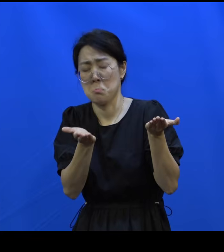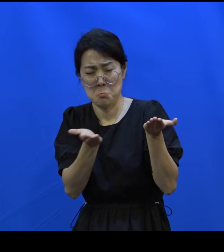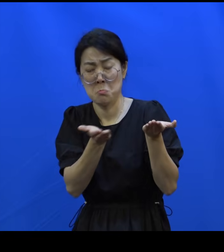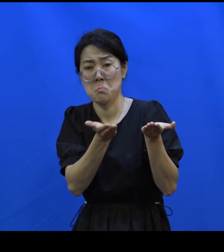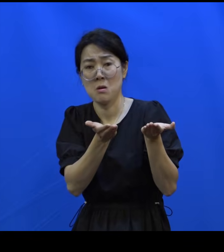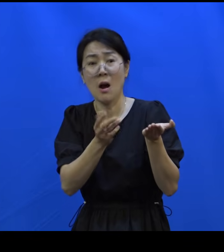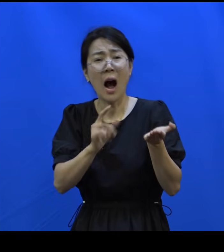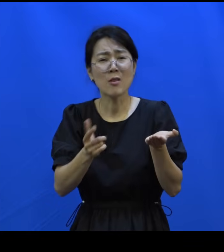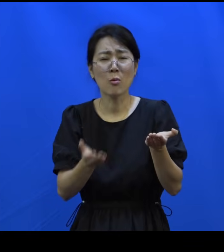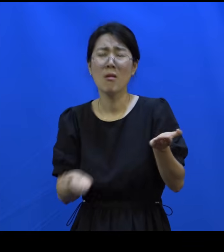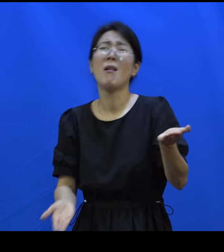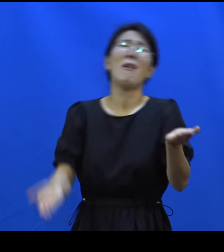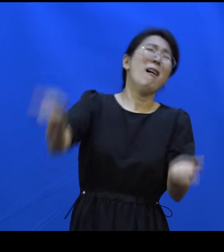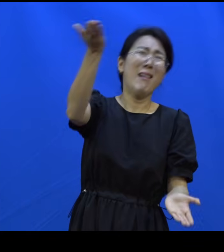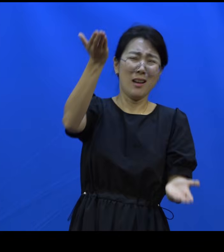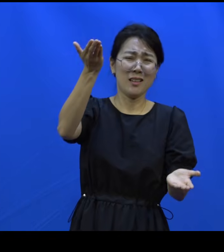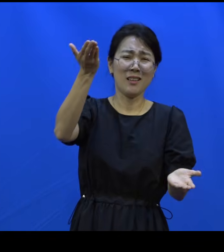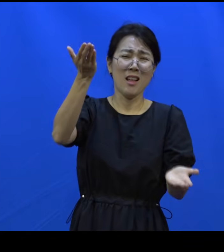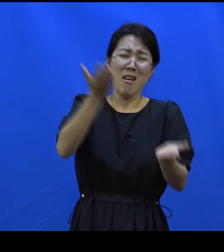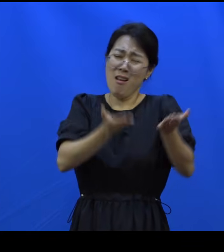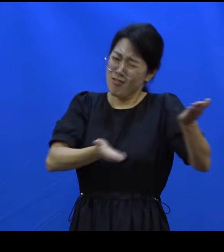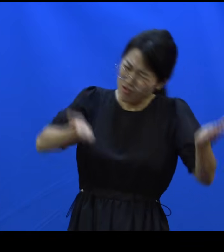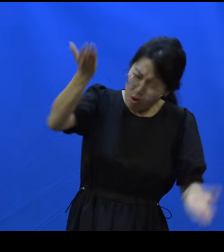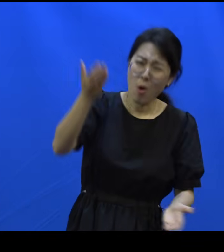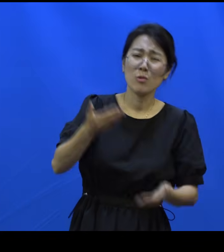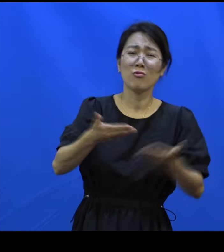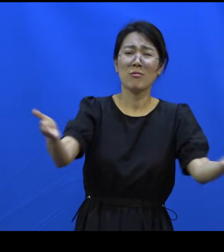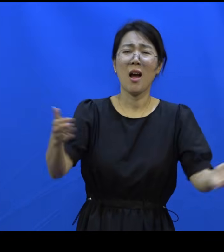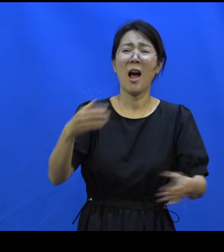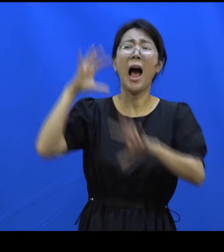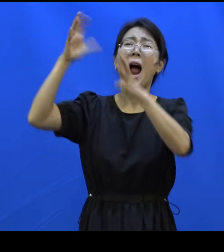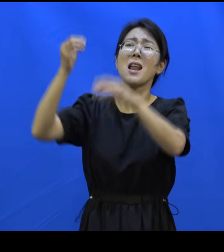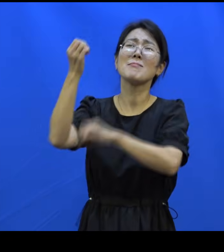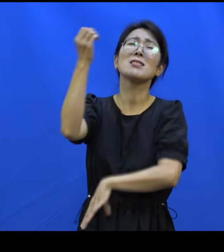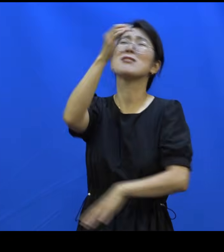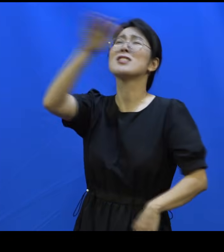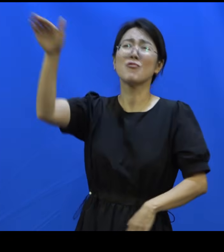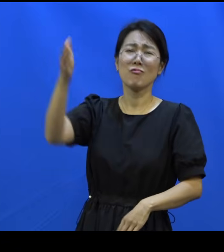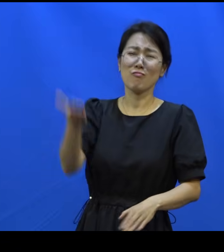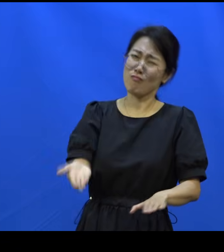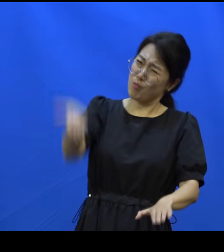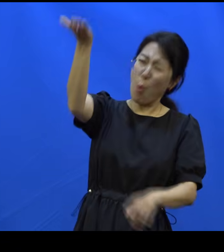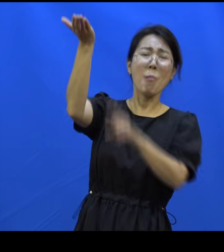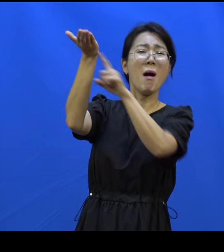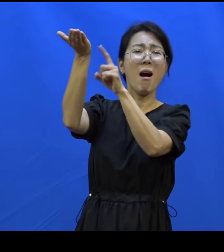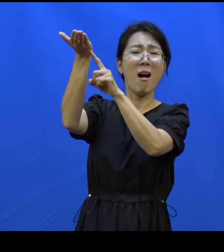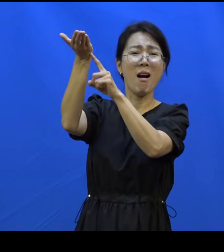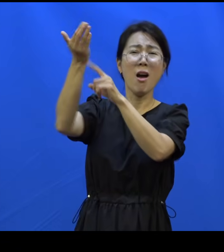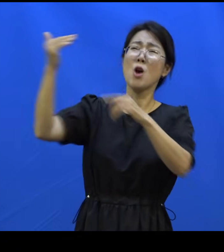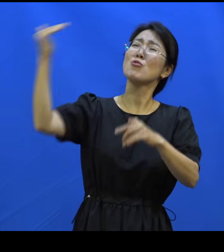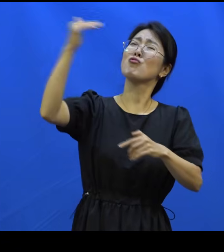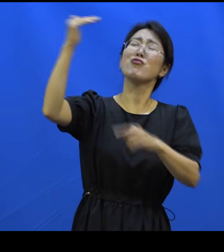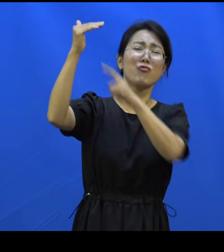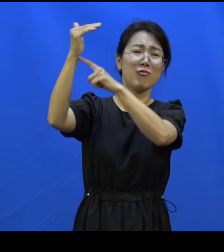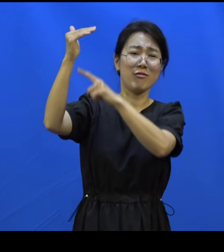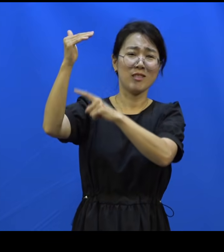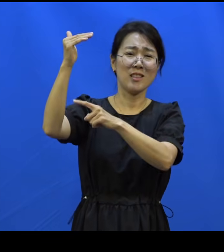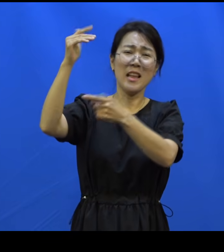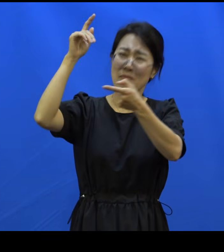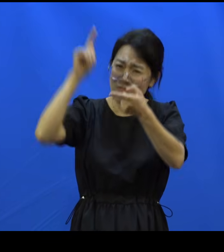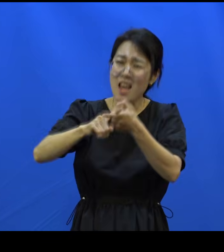애티튜드, 태도의 문제라는 것이죠. 여러분, 그리스도가 우리의 몸이 되십니다. 주님은 억지로 십자가를 지지 않았습니다.